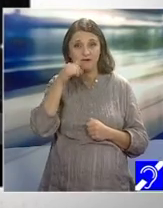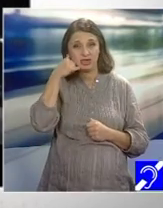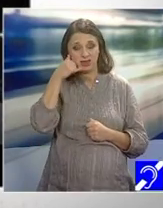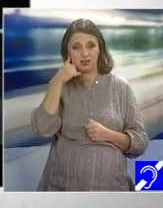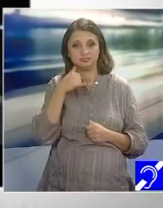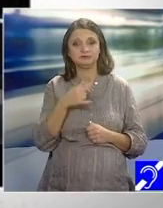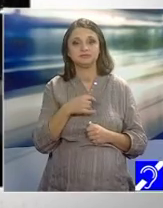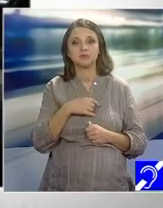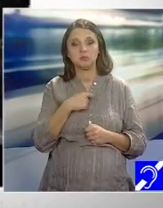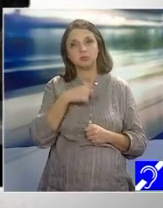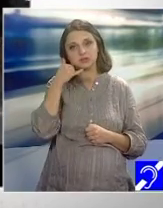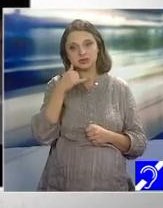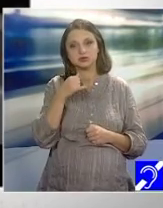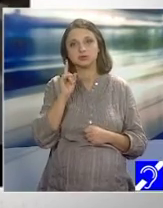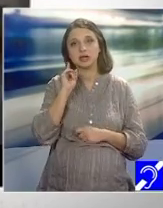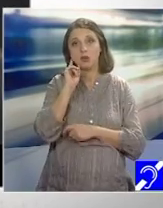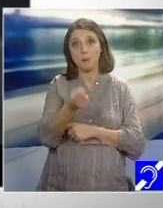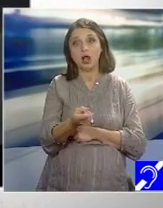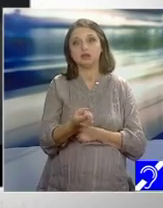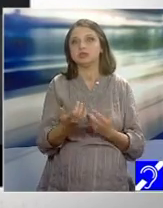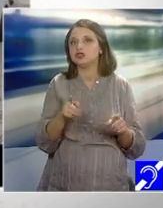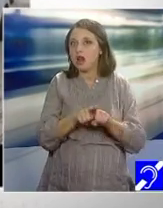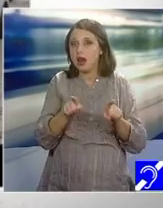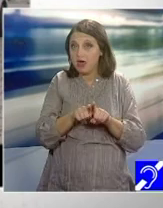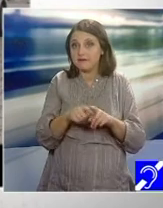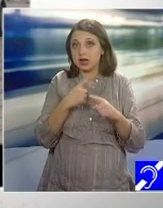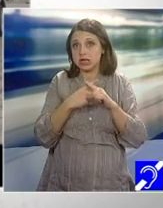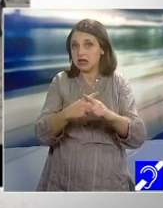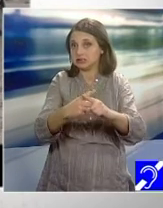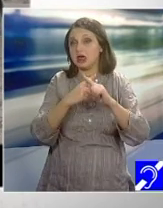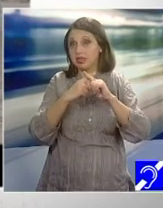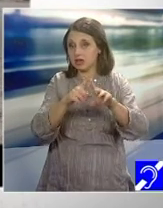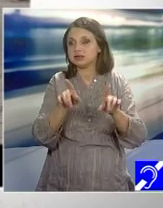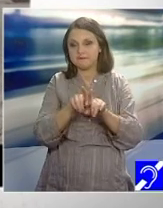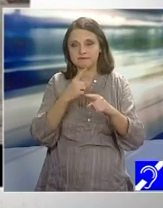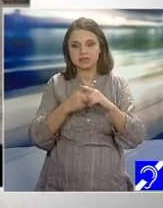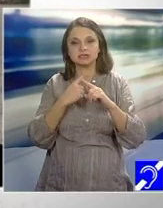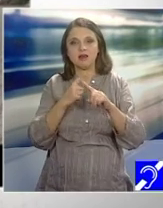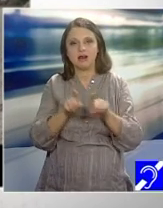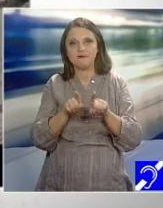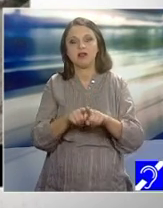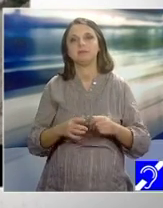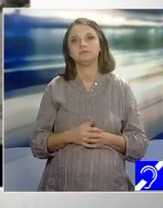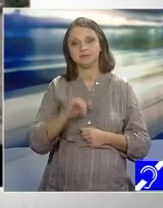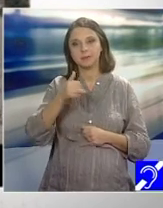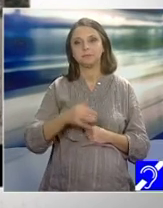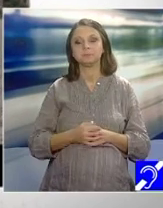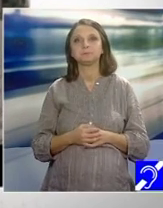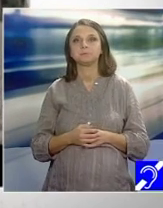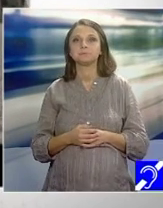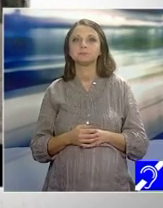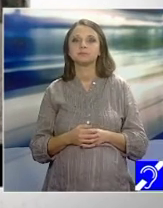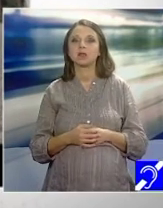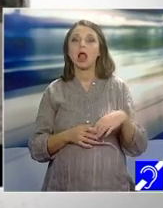cadrul organizației, tot în deci regim va de... funcționa ca un... ca o firmă de taxi. Ca o firmă serioasă de taxi. Și cum veți face